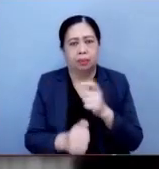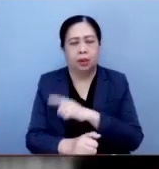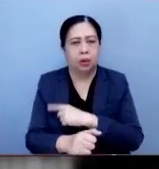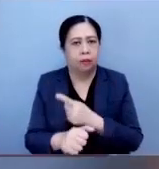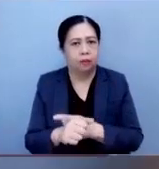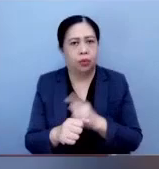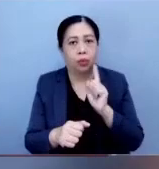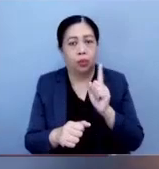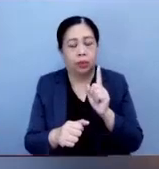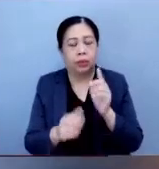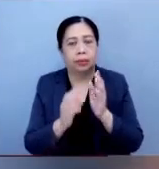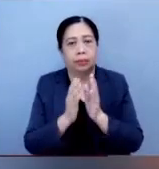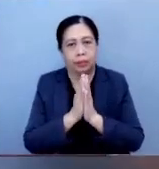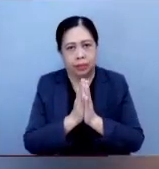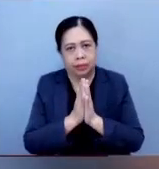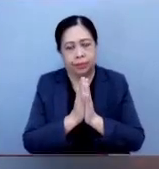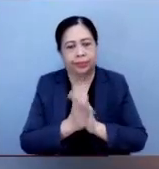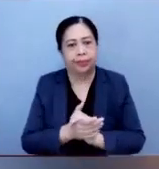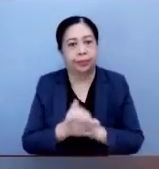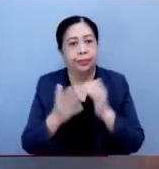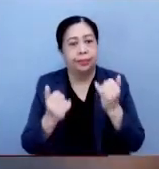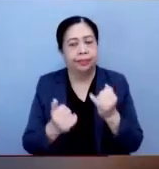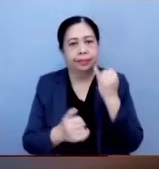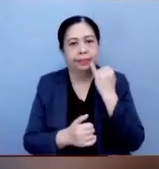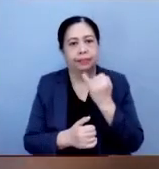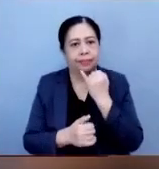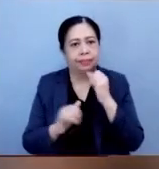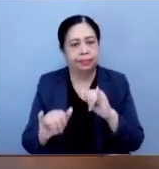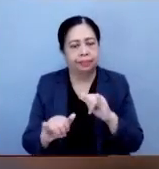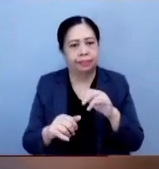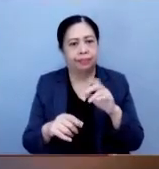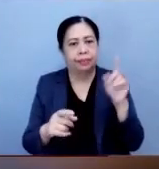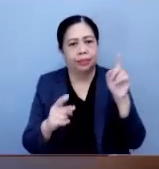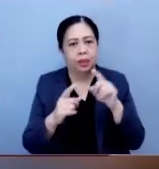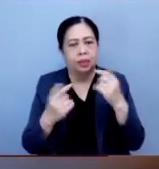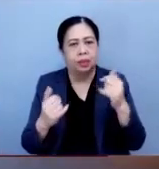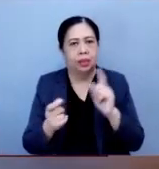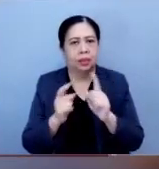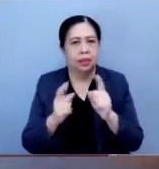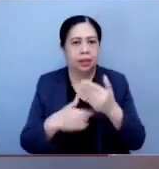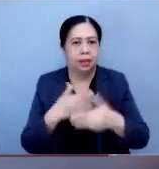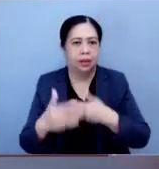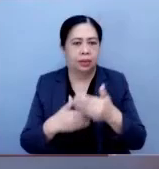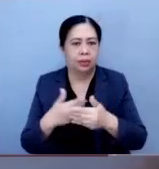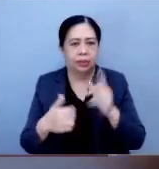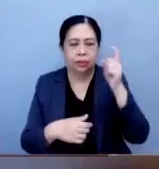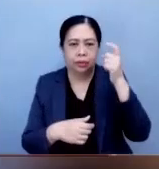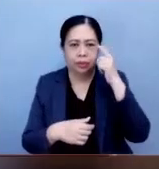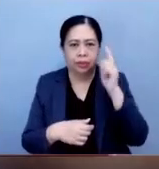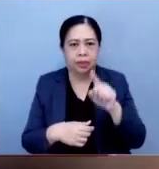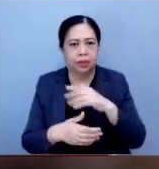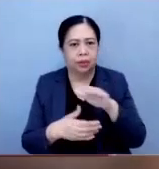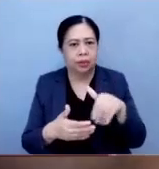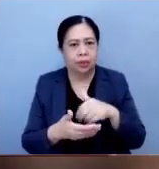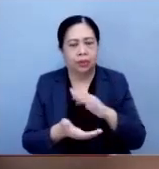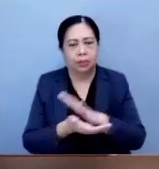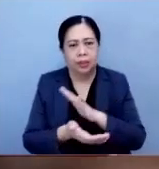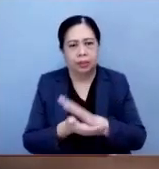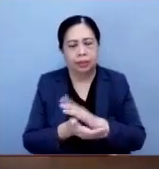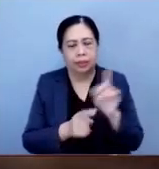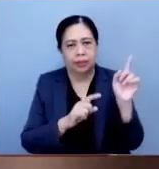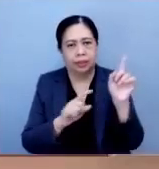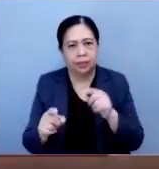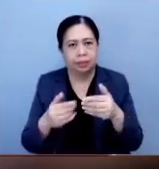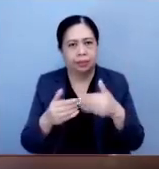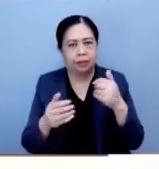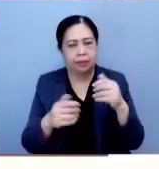is prayer po. Sa ngayon, nasa Israel pa rin si Jelinor habang inaayos ang pamahalaan ang kanyang pag-uwi sa bansa